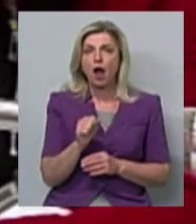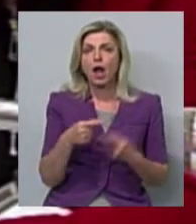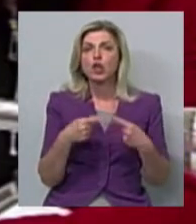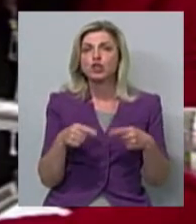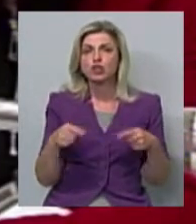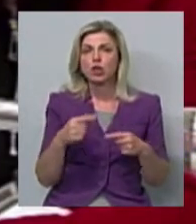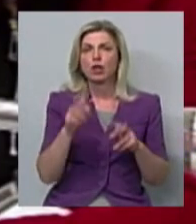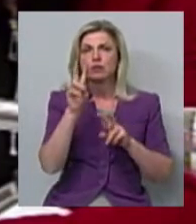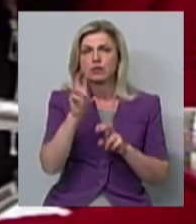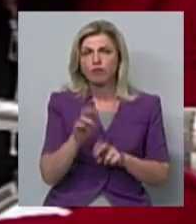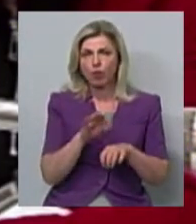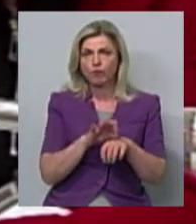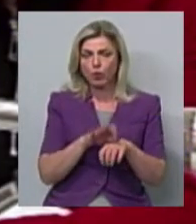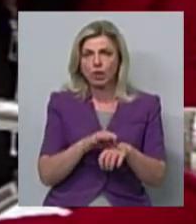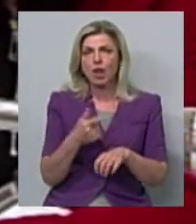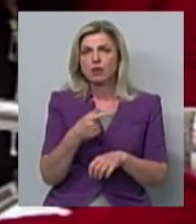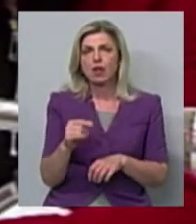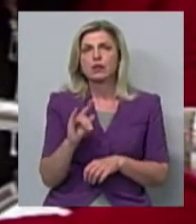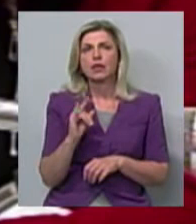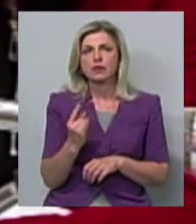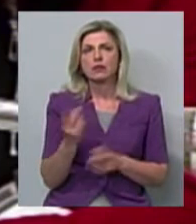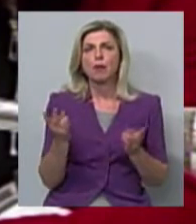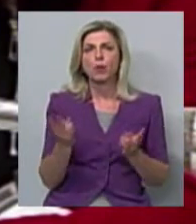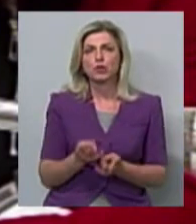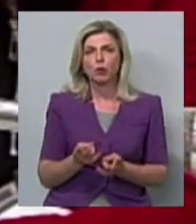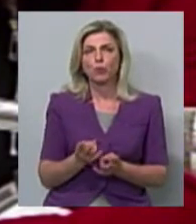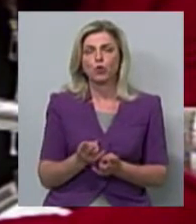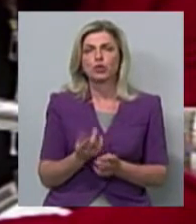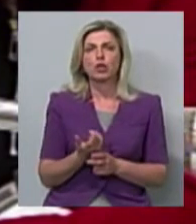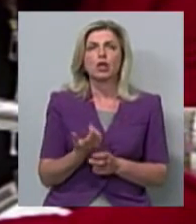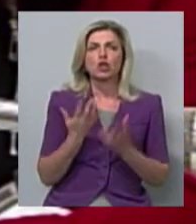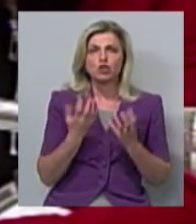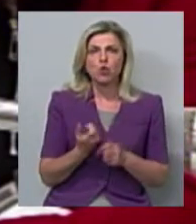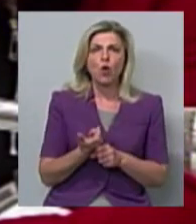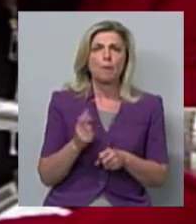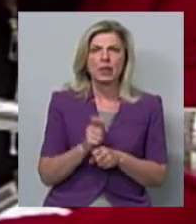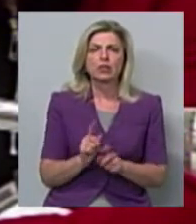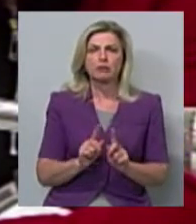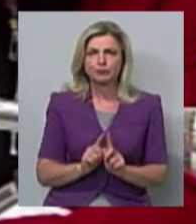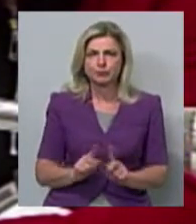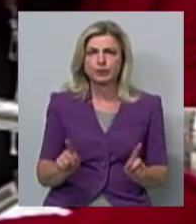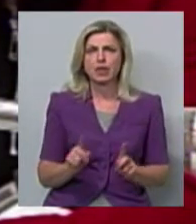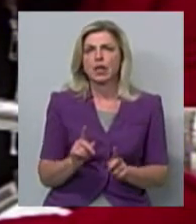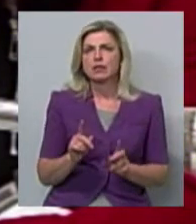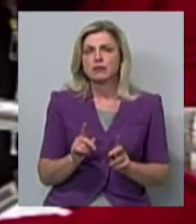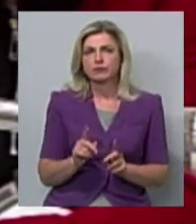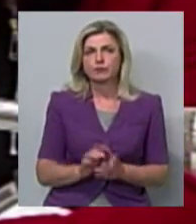нозології, де дитина потребує ще більш специфічного, більш навіть не